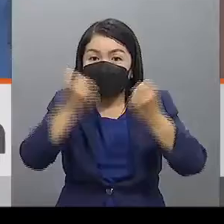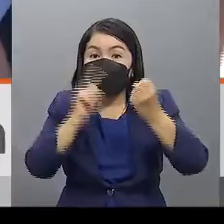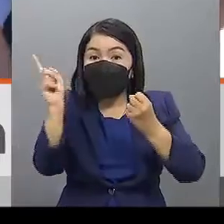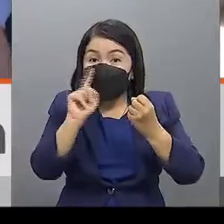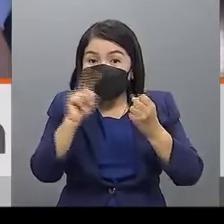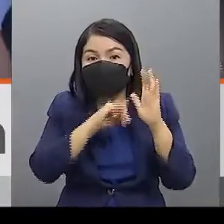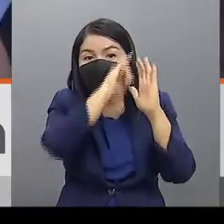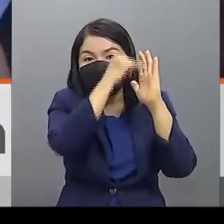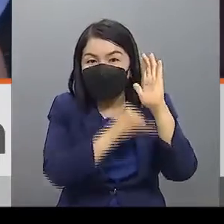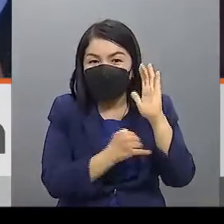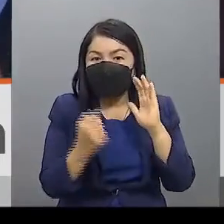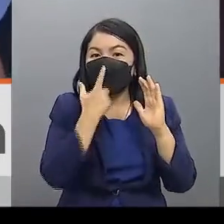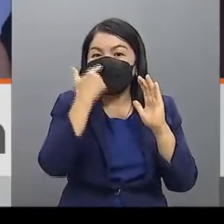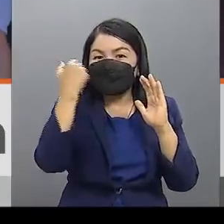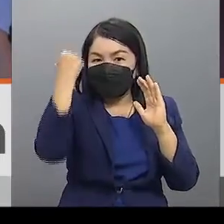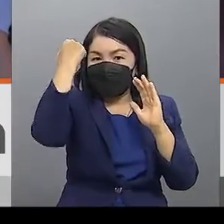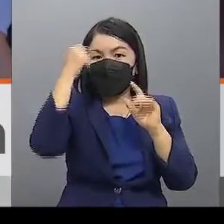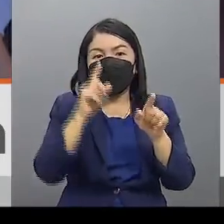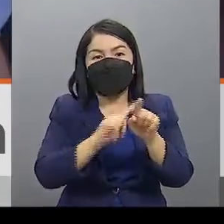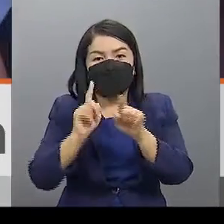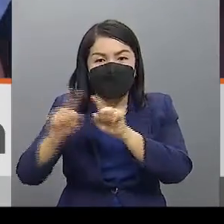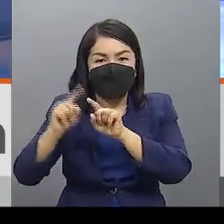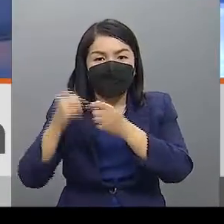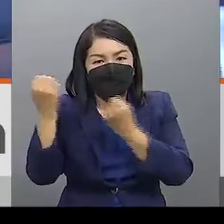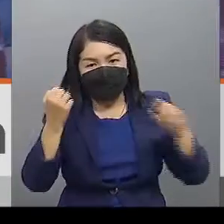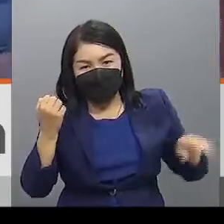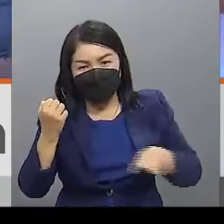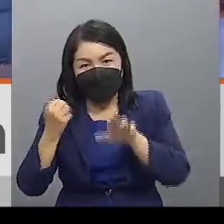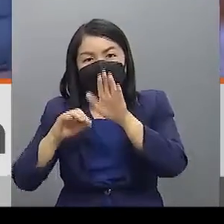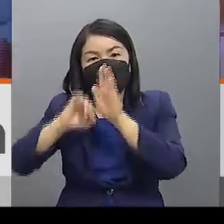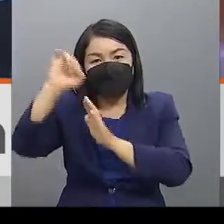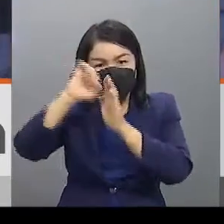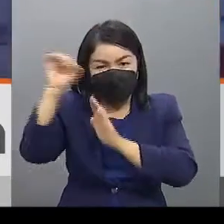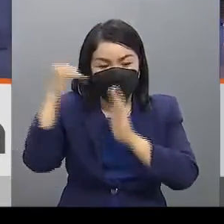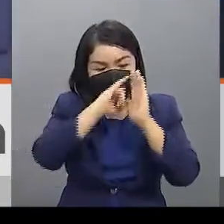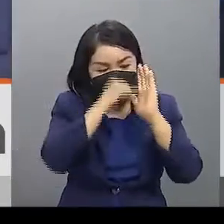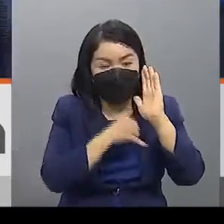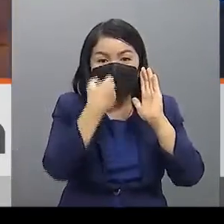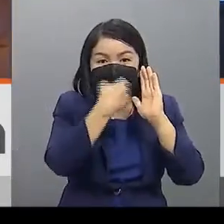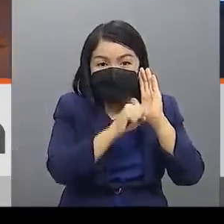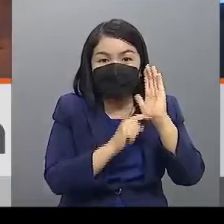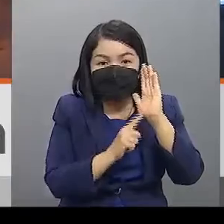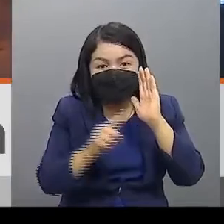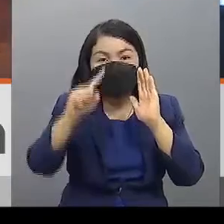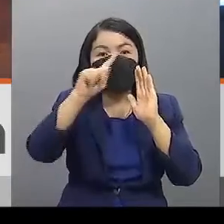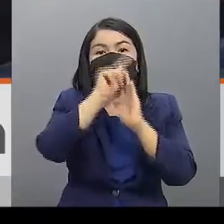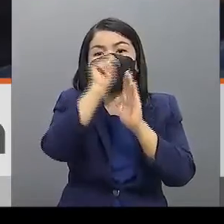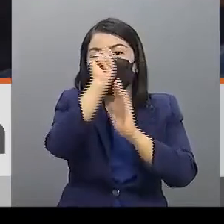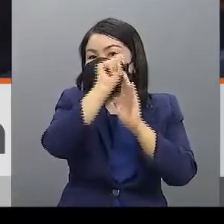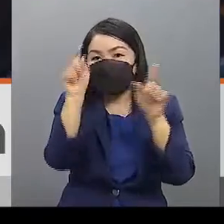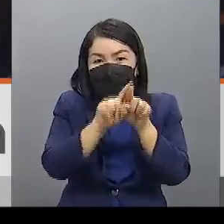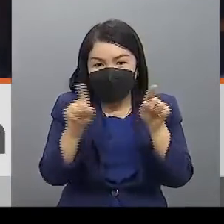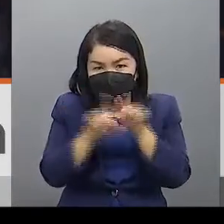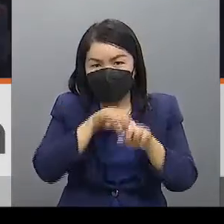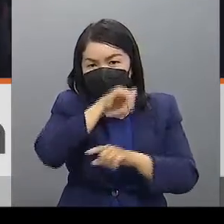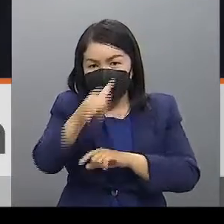และเข้มงวดหรือว่าพื้นที่สีแดงเข้ม10จังหวัดและจากอำเภอแม่สอดจังหวัดตากด้วยนะคะที่จะเดินทางเข้าพื้นที่เชียงใหม่ทุก